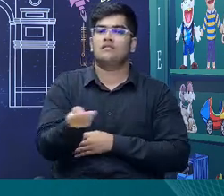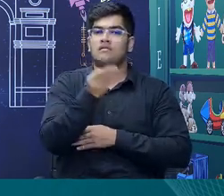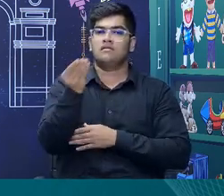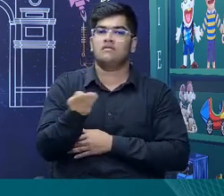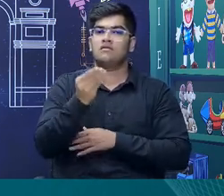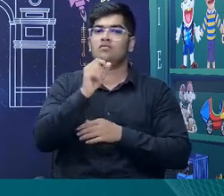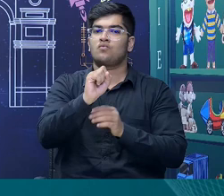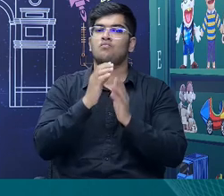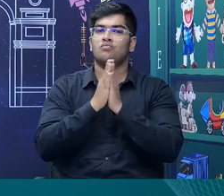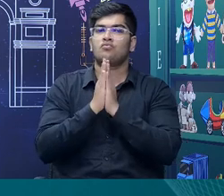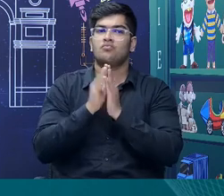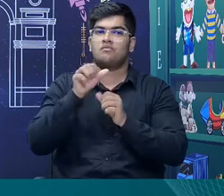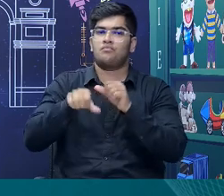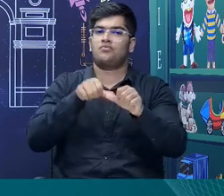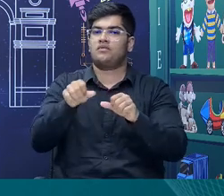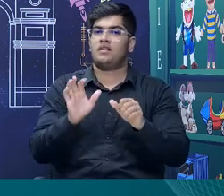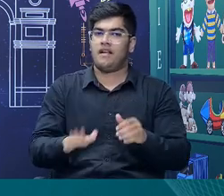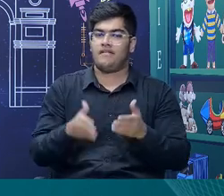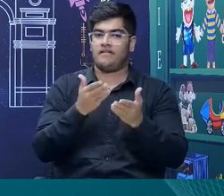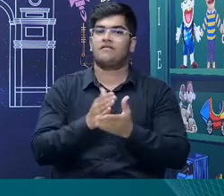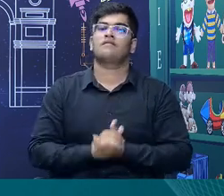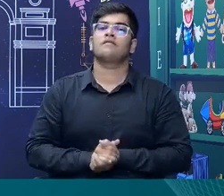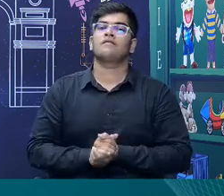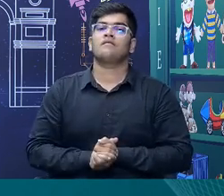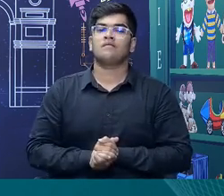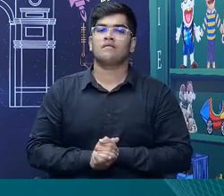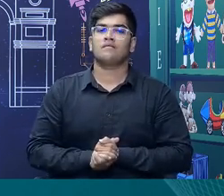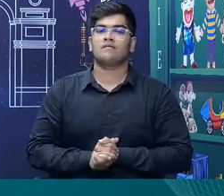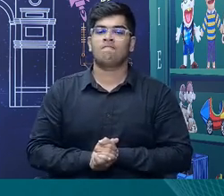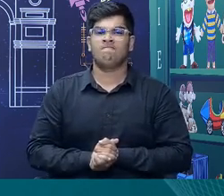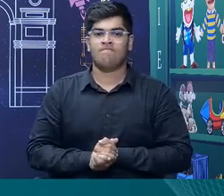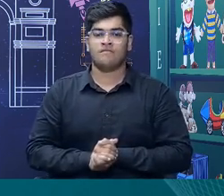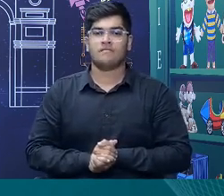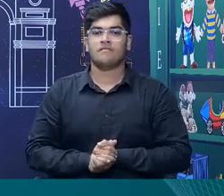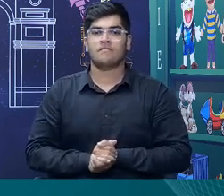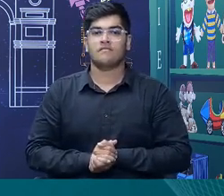जा रही है और विसर्जन के लिए ले जय जा रहा है